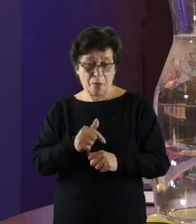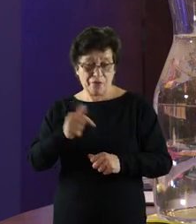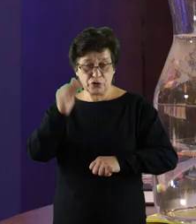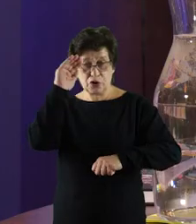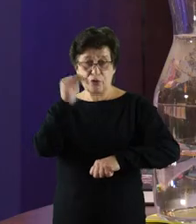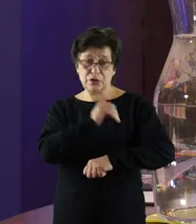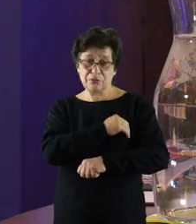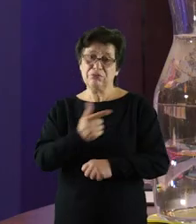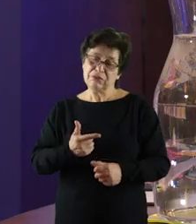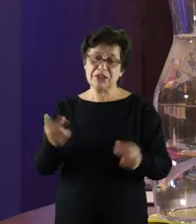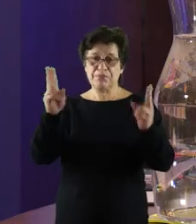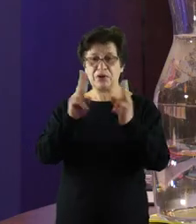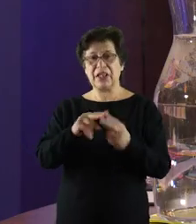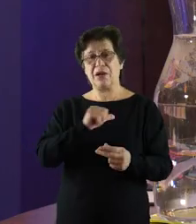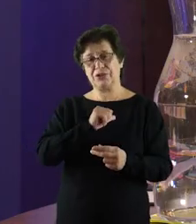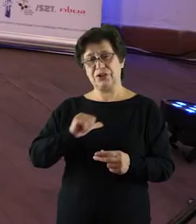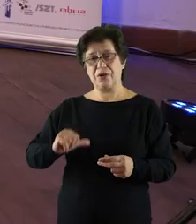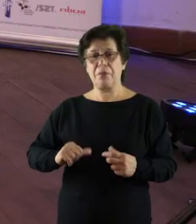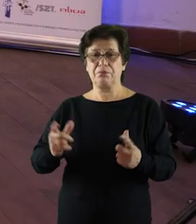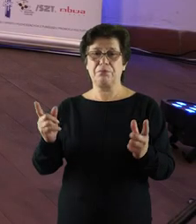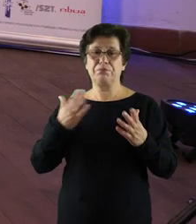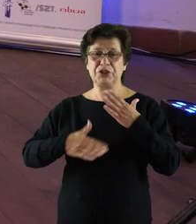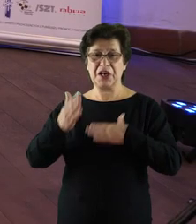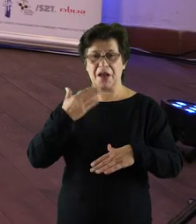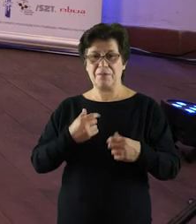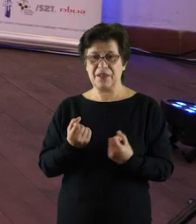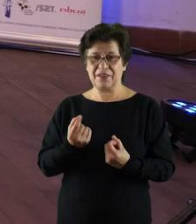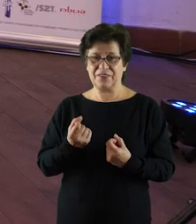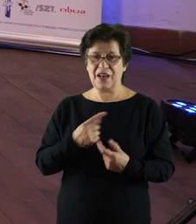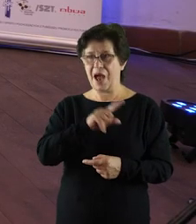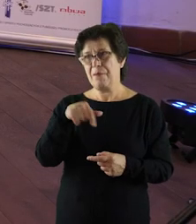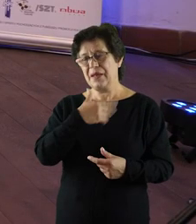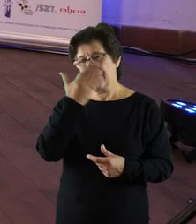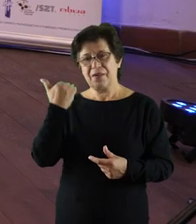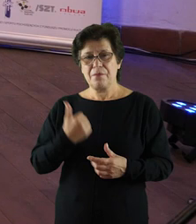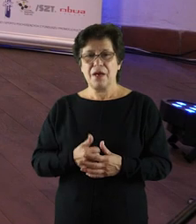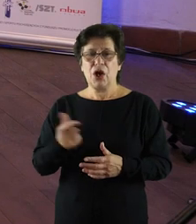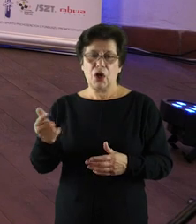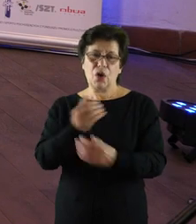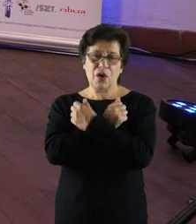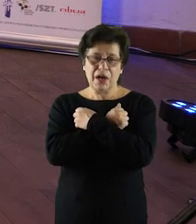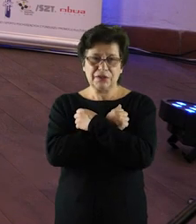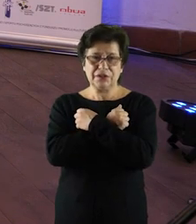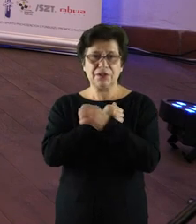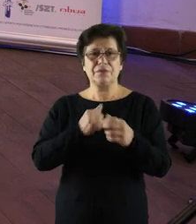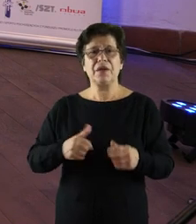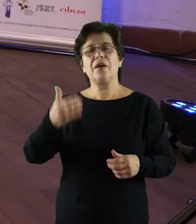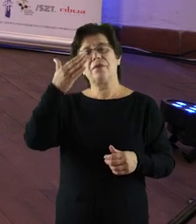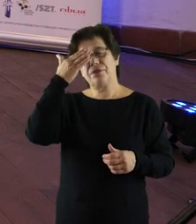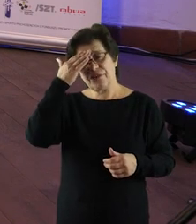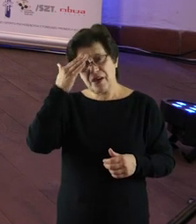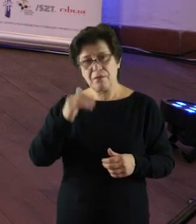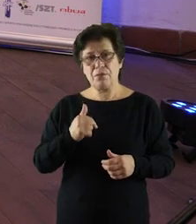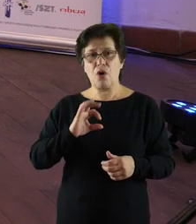spotykają nas miłe chwile, a my tego nie wiemy. Kochani, wiem, że